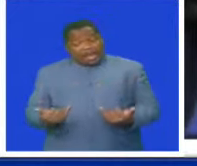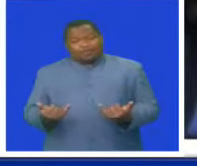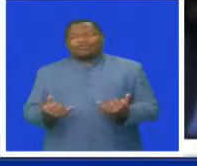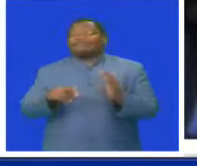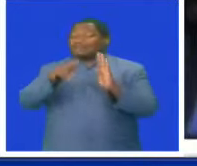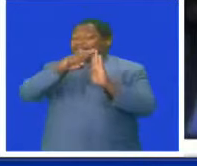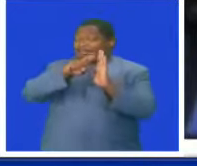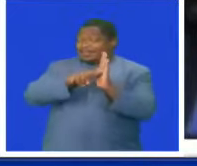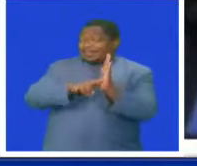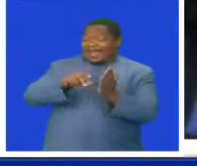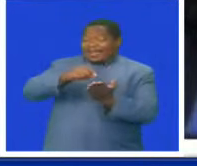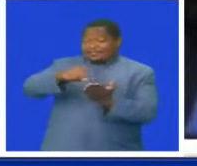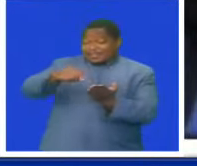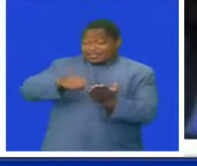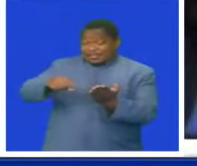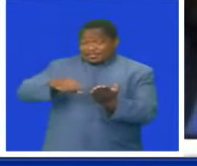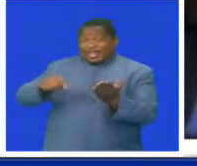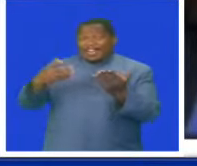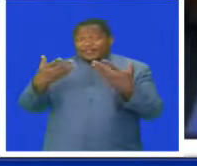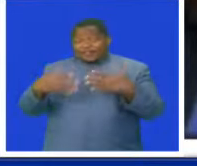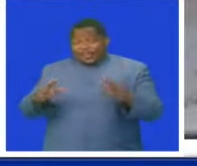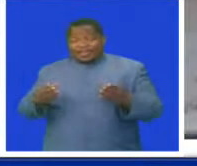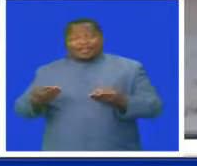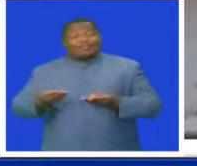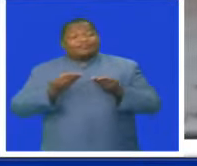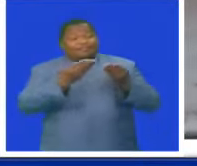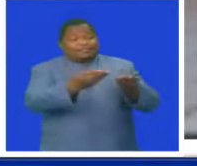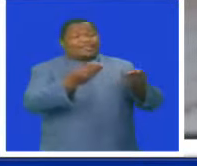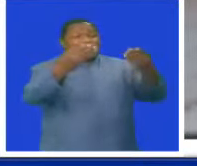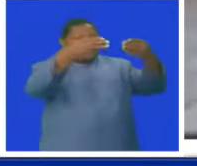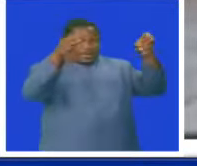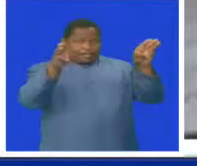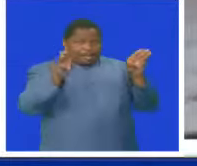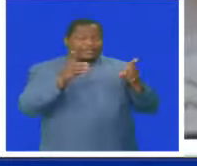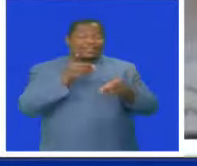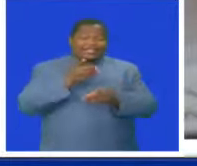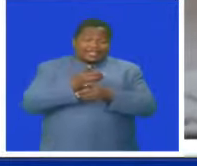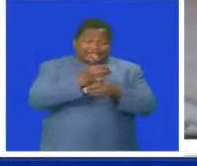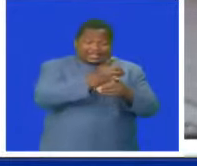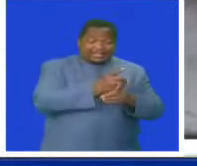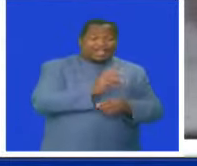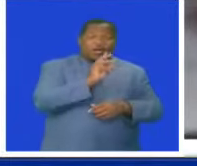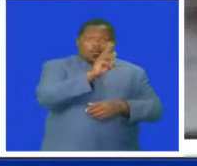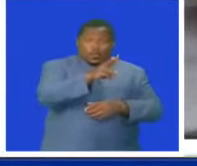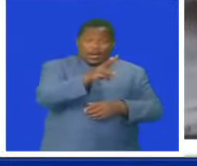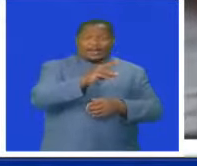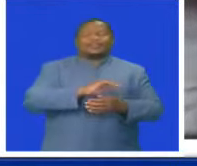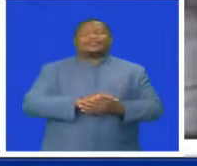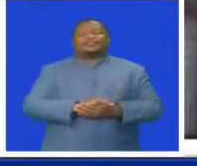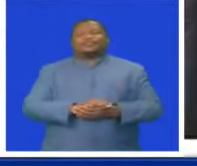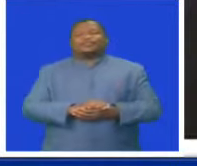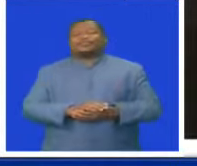batawuthatha khona ema-loans lo sikhuluma nje bangu